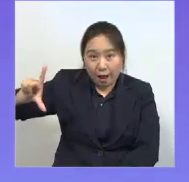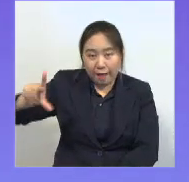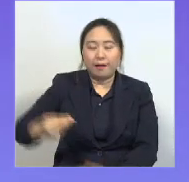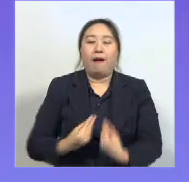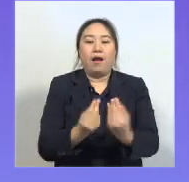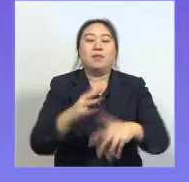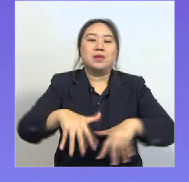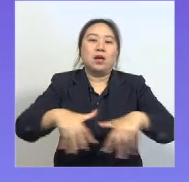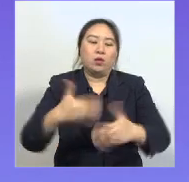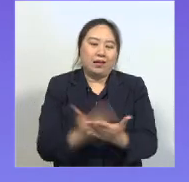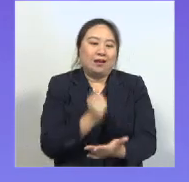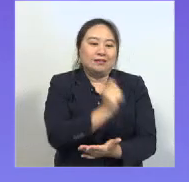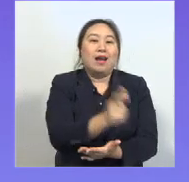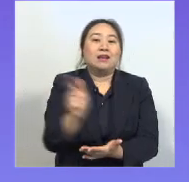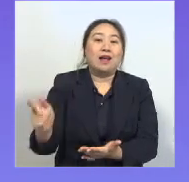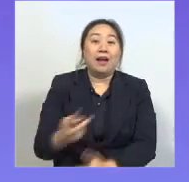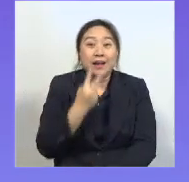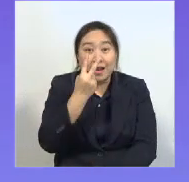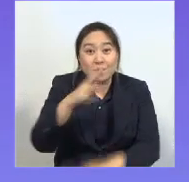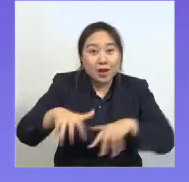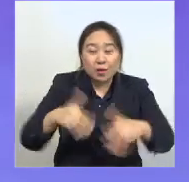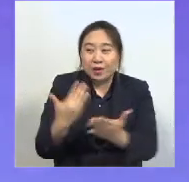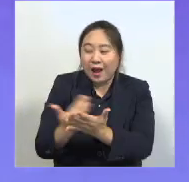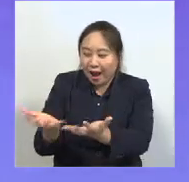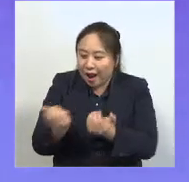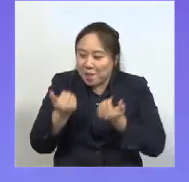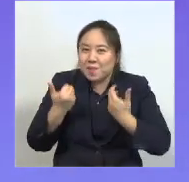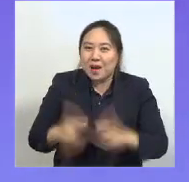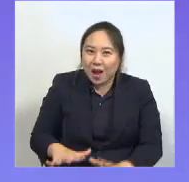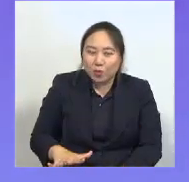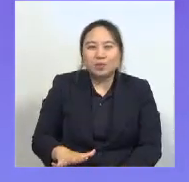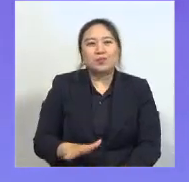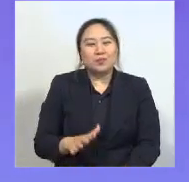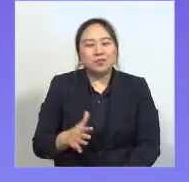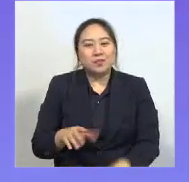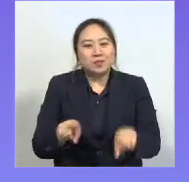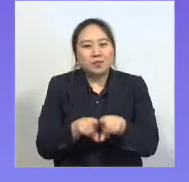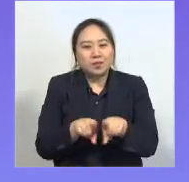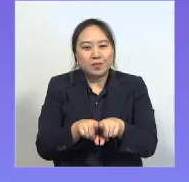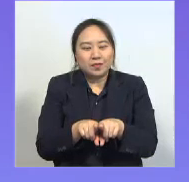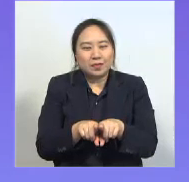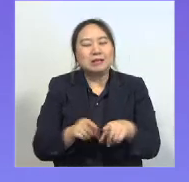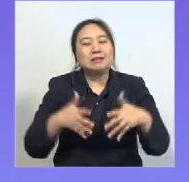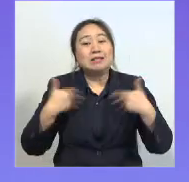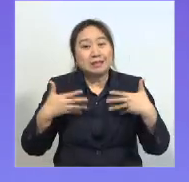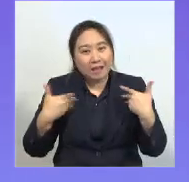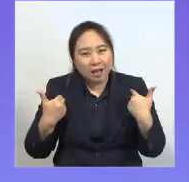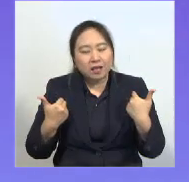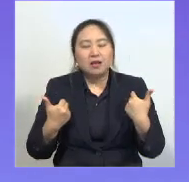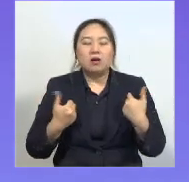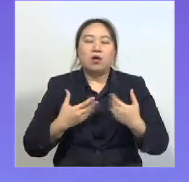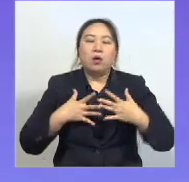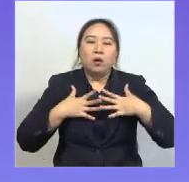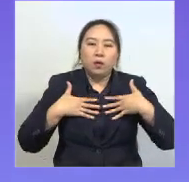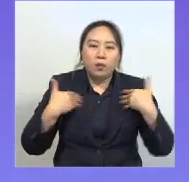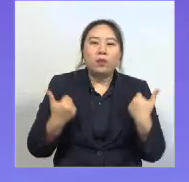กับประชาชนสังเกตว่าพอประชาชนได้รับเงินกันแล้วหลายคนนี่คือเรียกว่าถามว่าดีใจไหมคือโล่